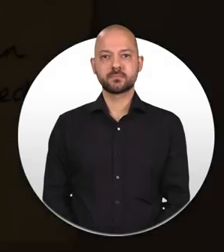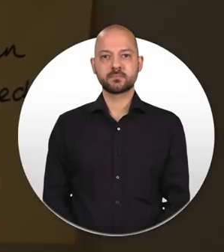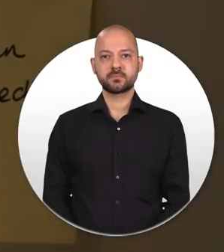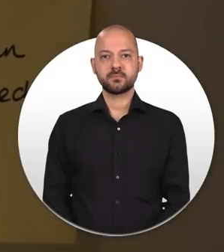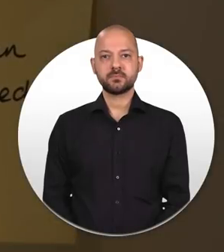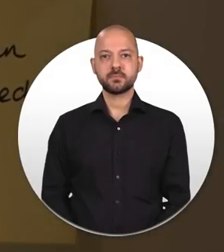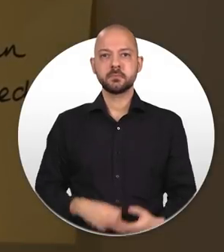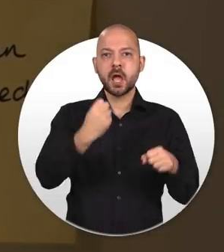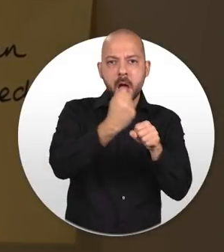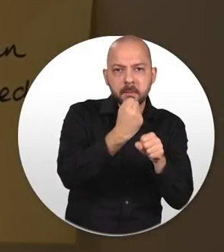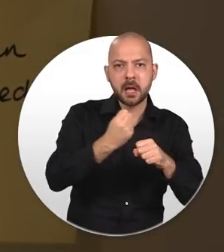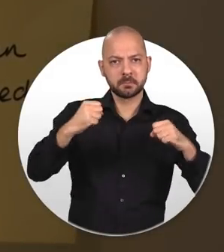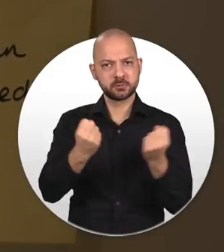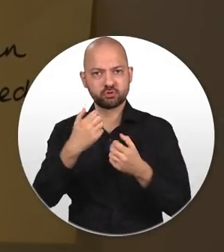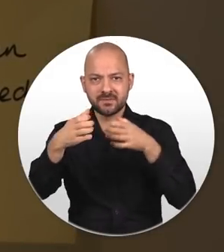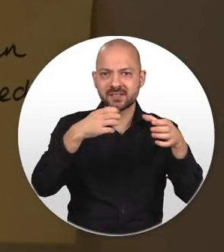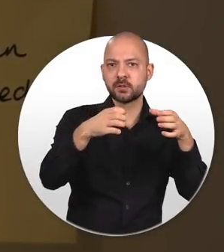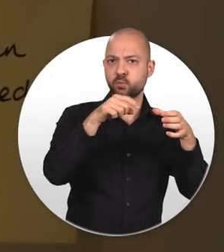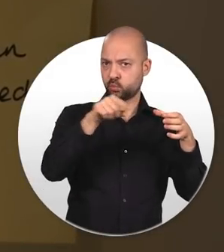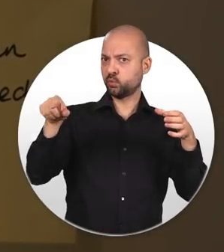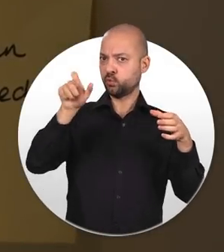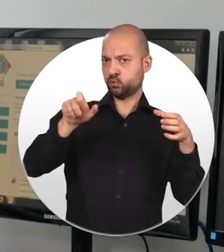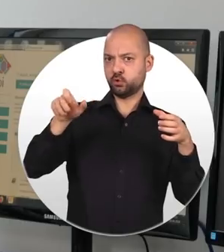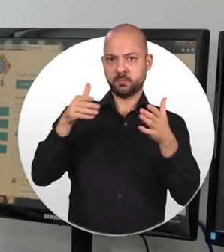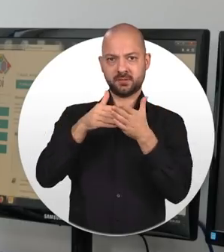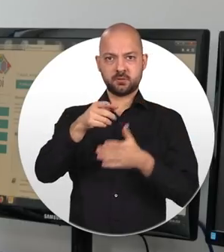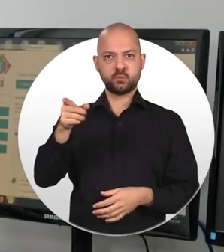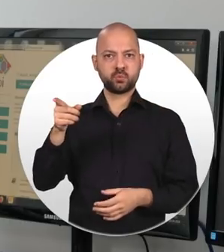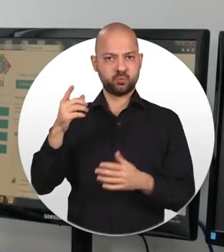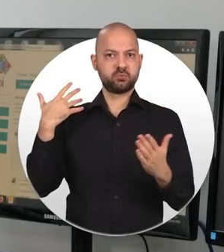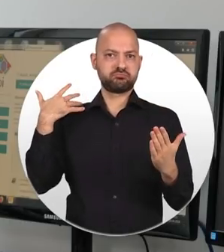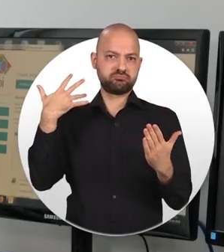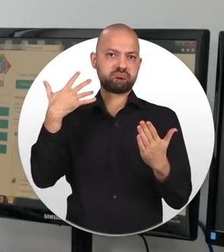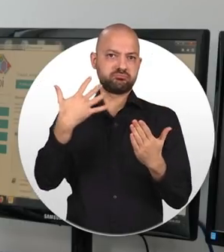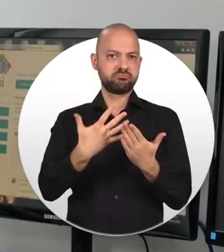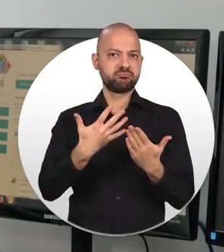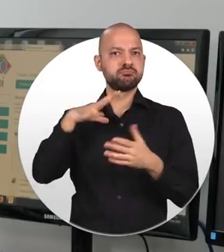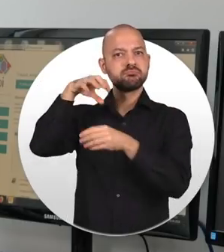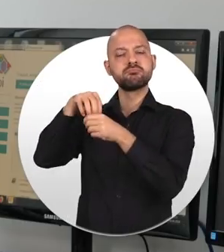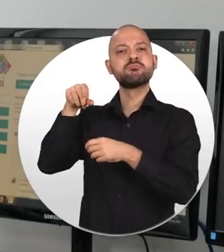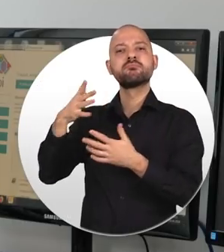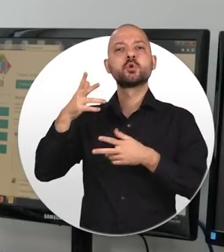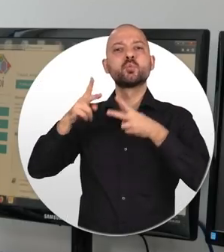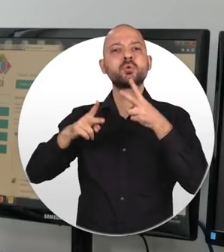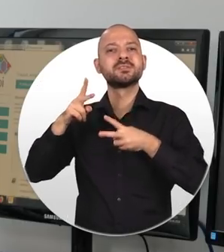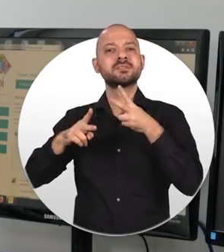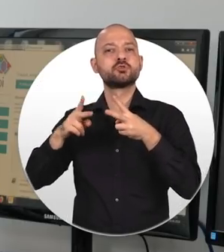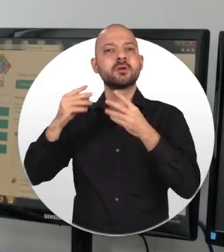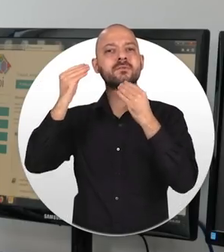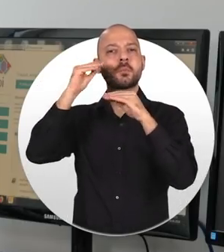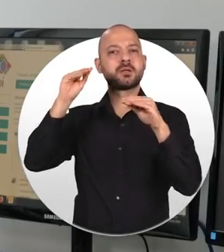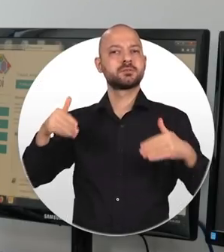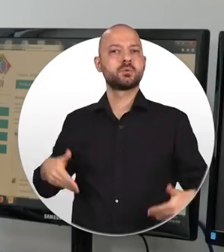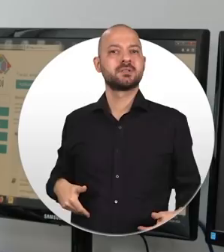Arbeit und Beschäftigung von Leuten mit einer Behinderung haben in den letzten Jahren für die Arbeit